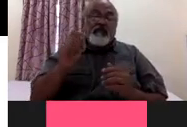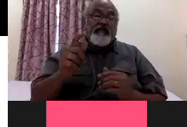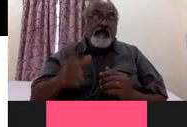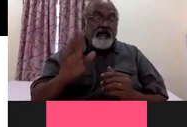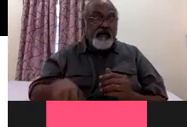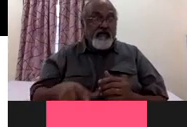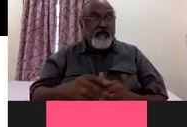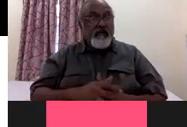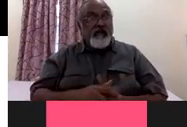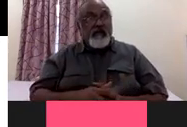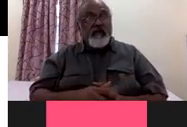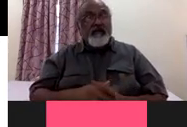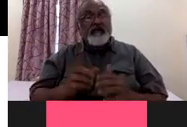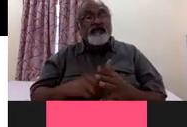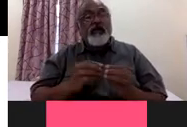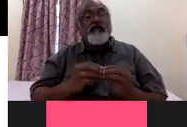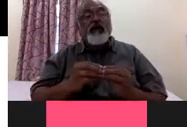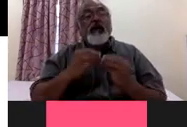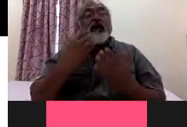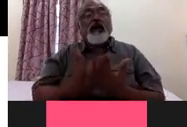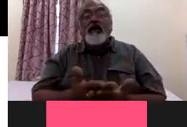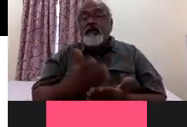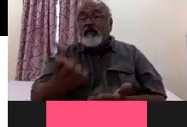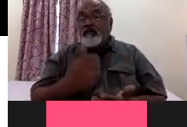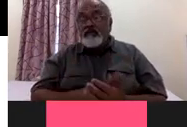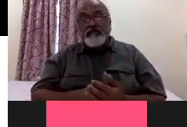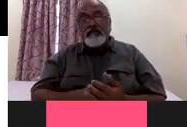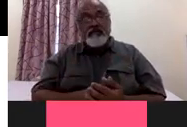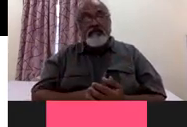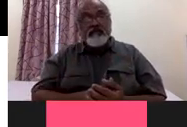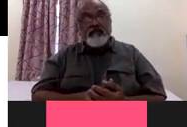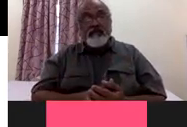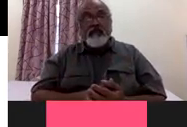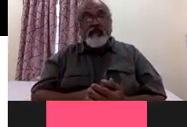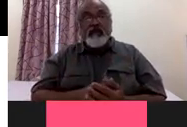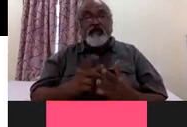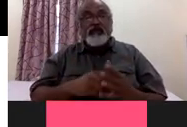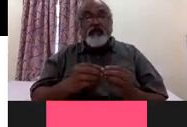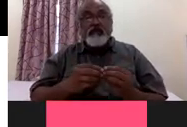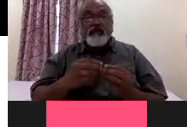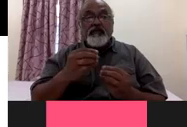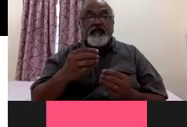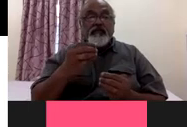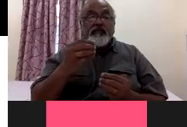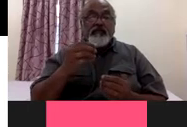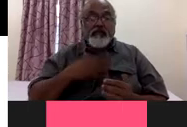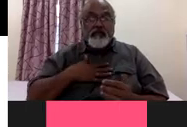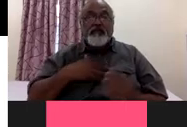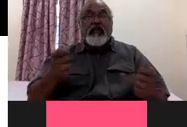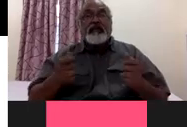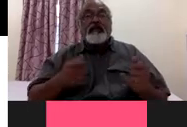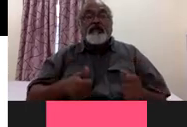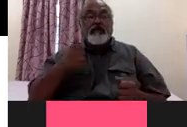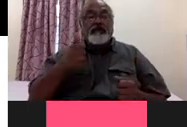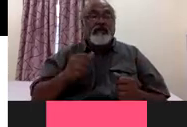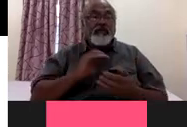Okay, you please put yourself into the shoes of a employer. आप manager है, आप कोई bank में काम